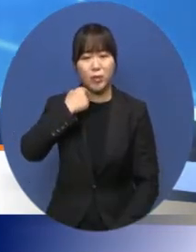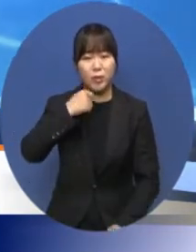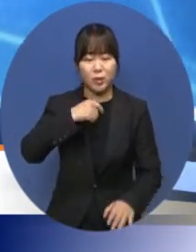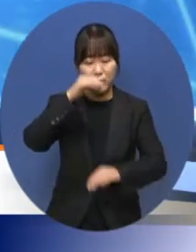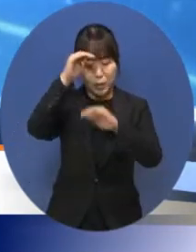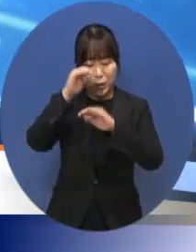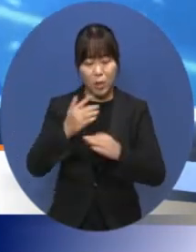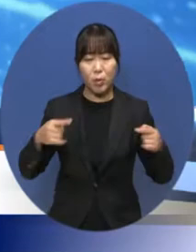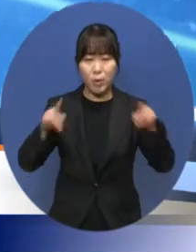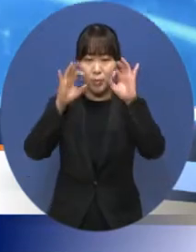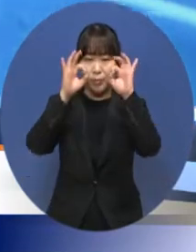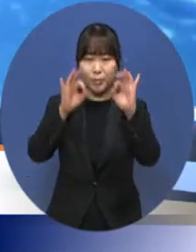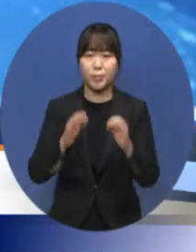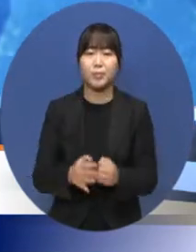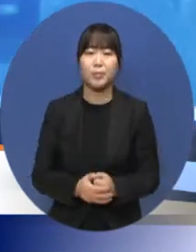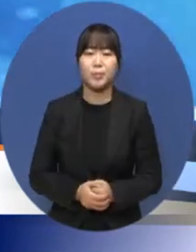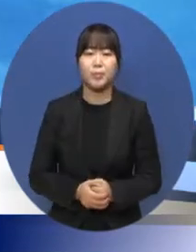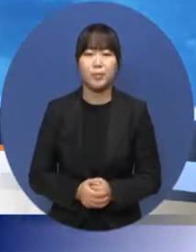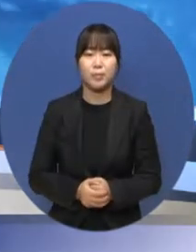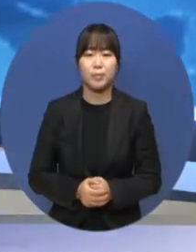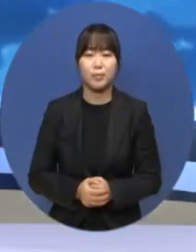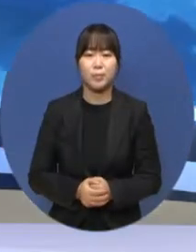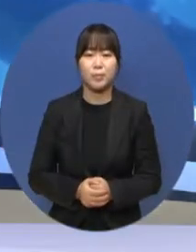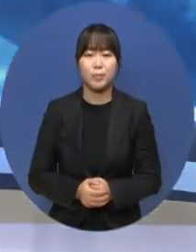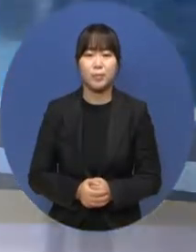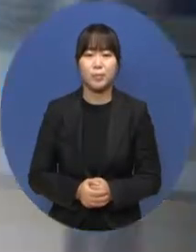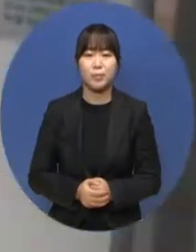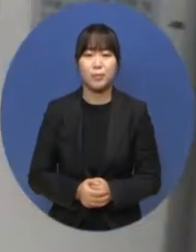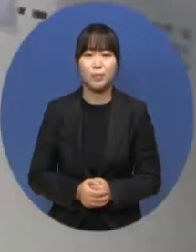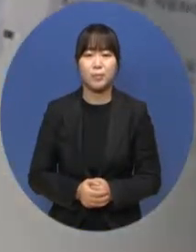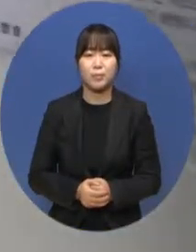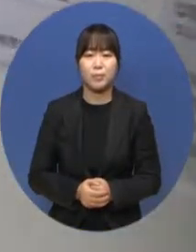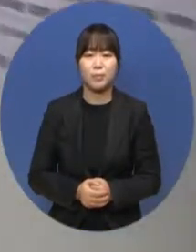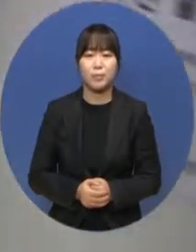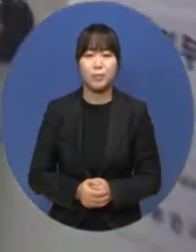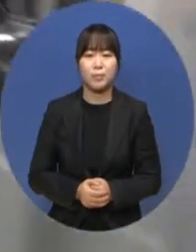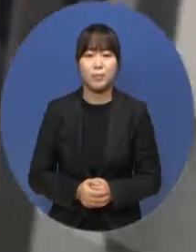목소리를 서정용 기자가 들어봤습니다.